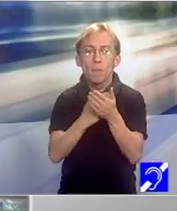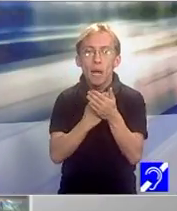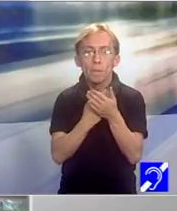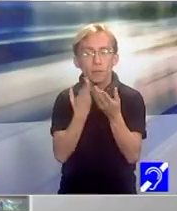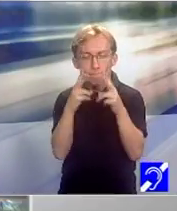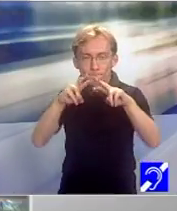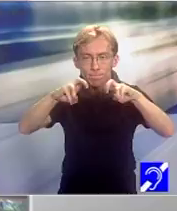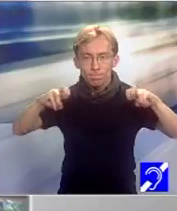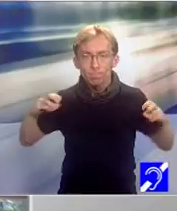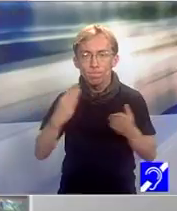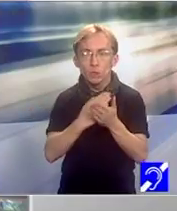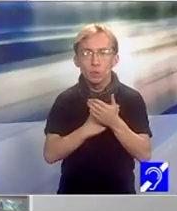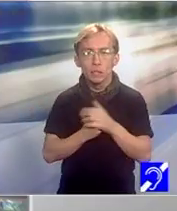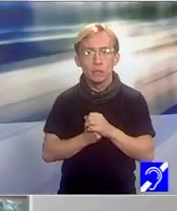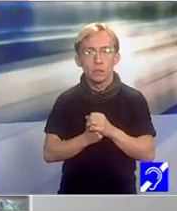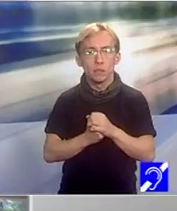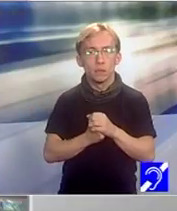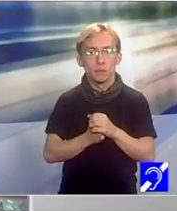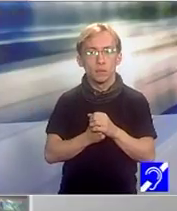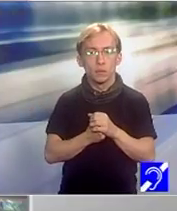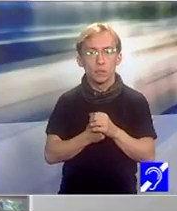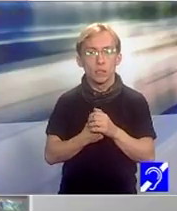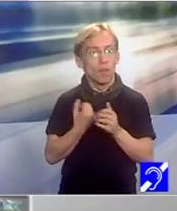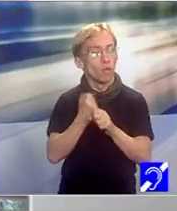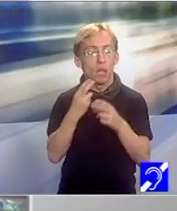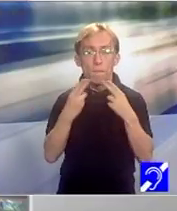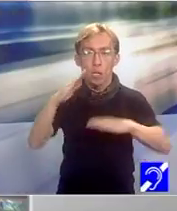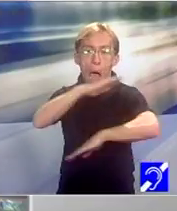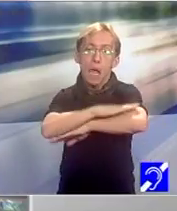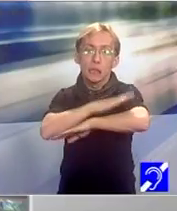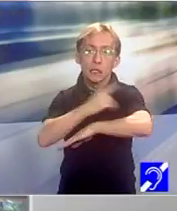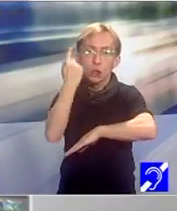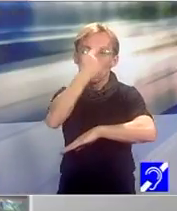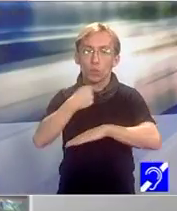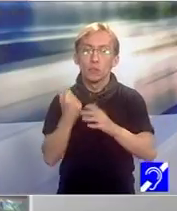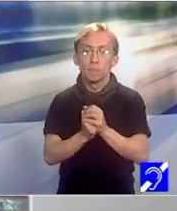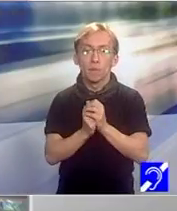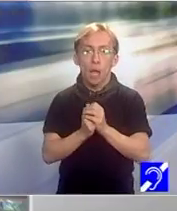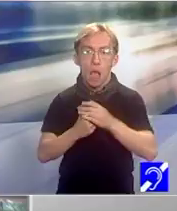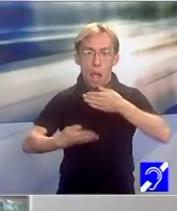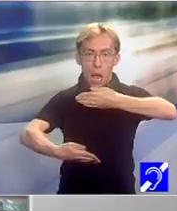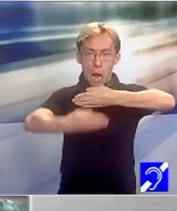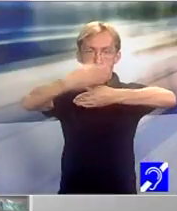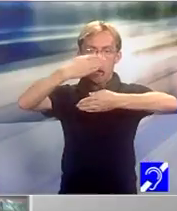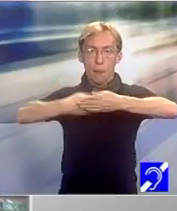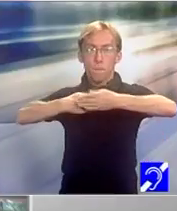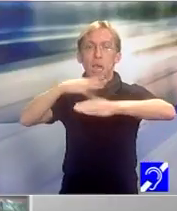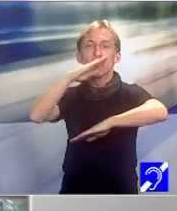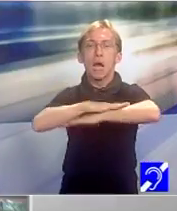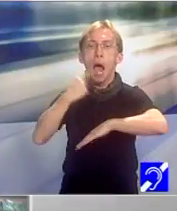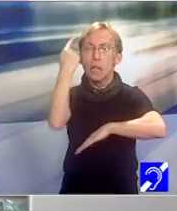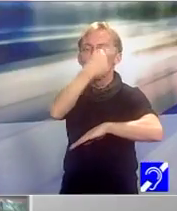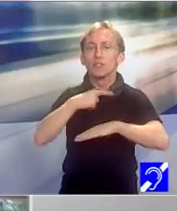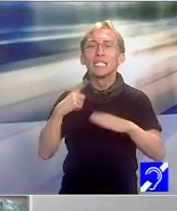din jurul lor. Și ce cumva, stă în spatele acestei atitudini de galop? Cred că în spatele atitudinii acesteia s-ar putea să stea